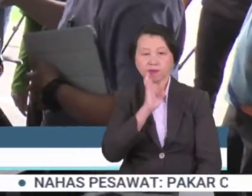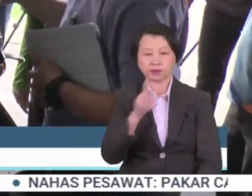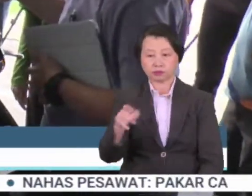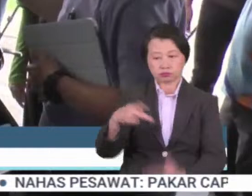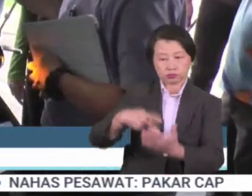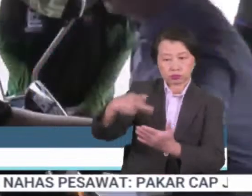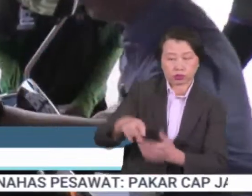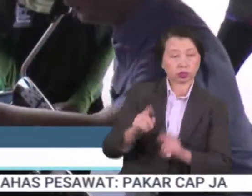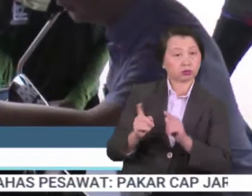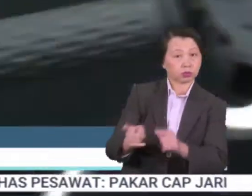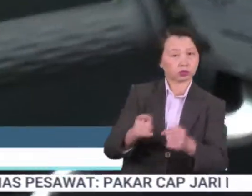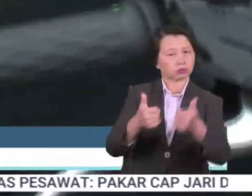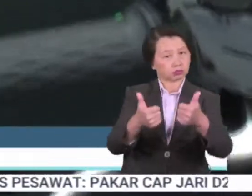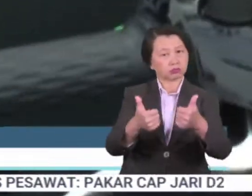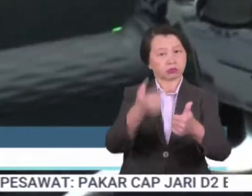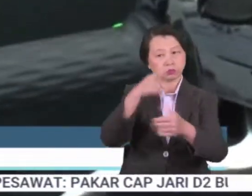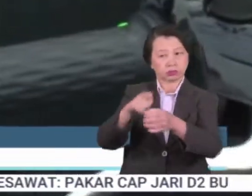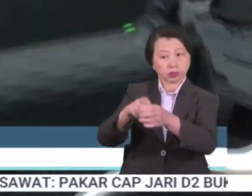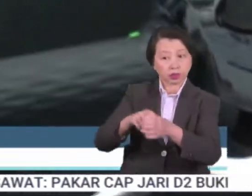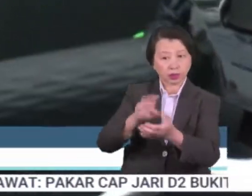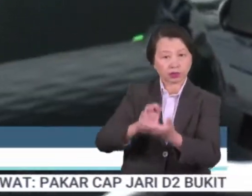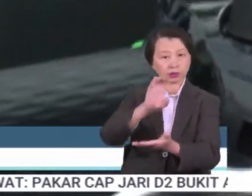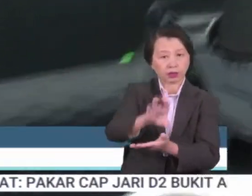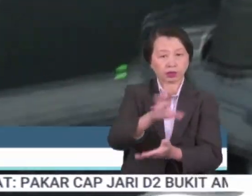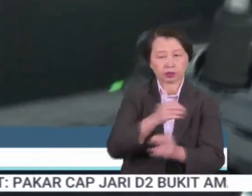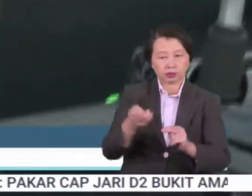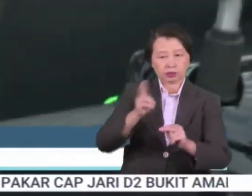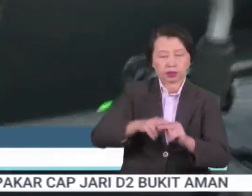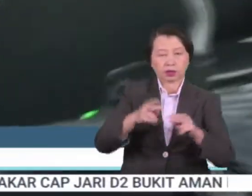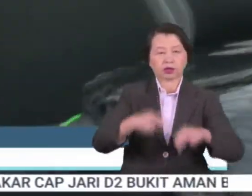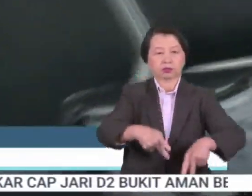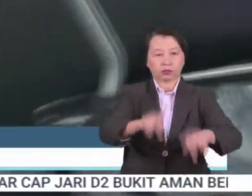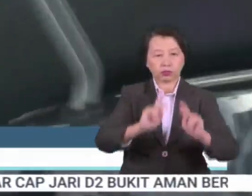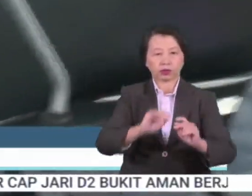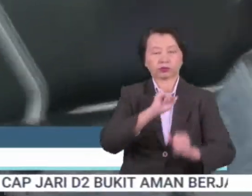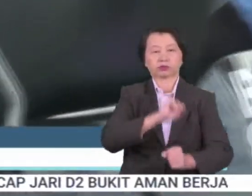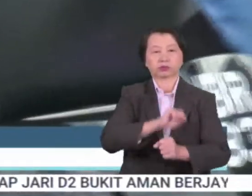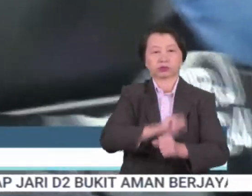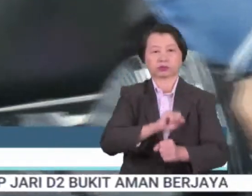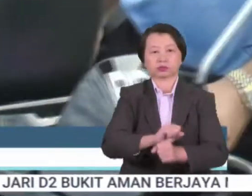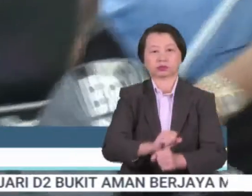sedemikian berpotensi menarik pelaburan dan menambah peluang